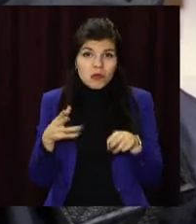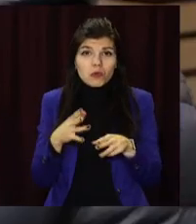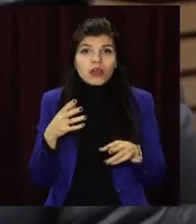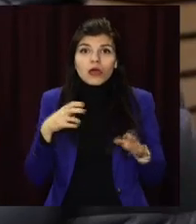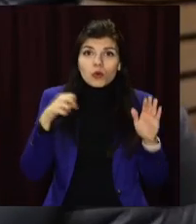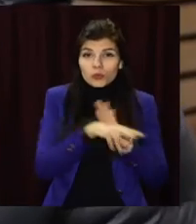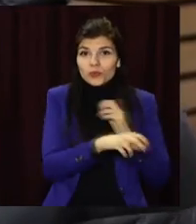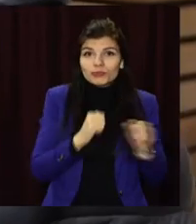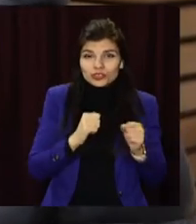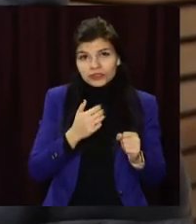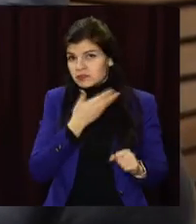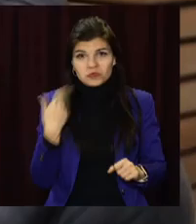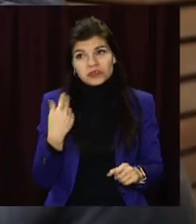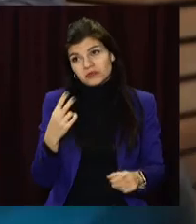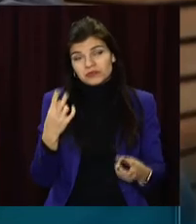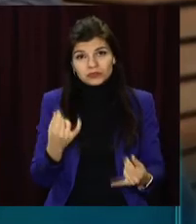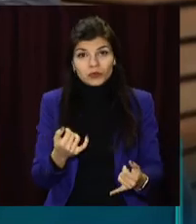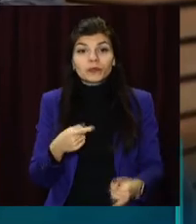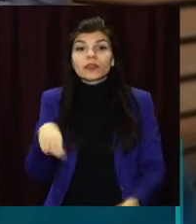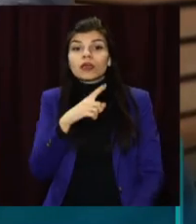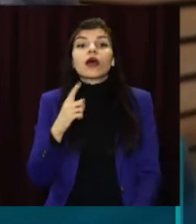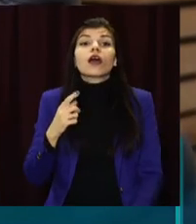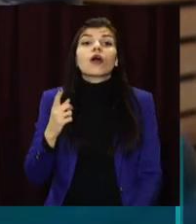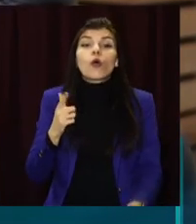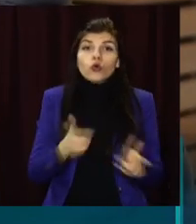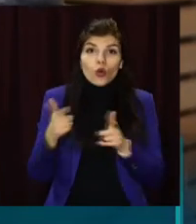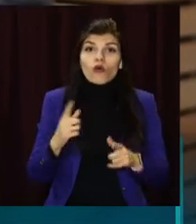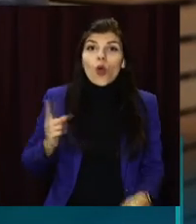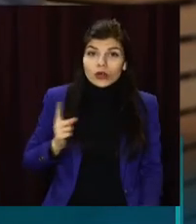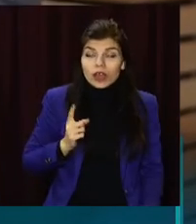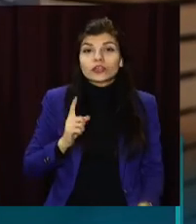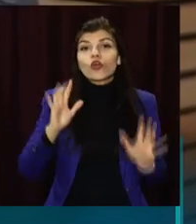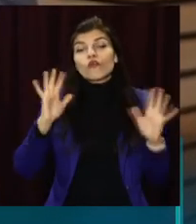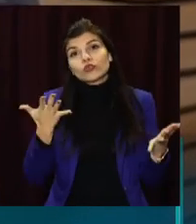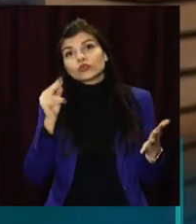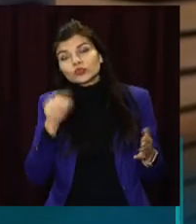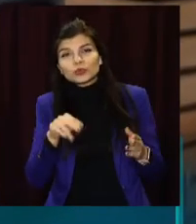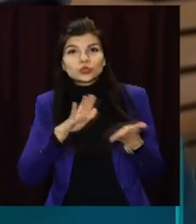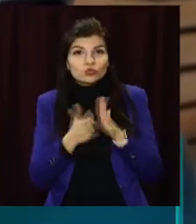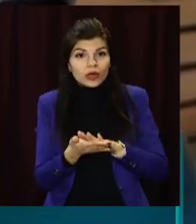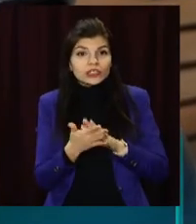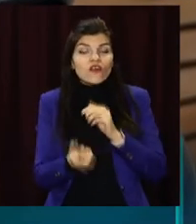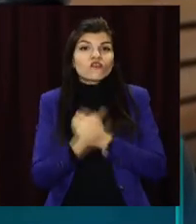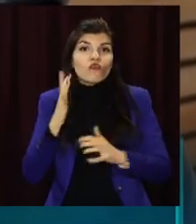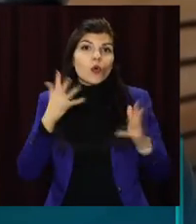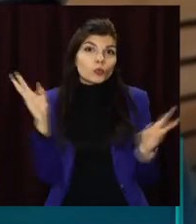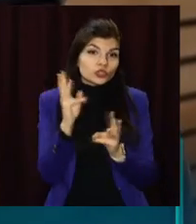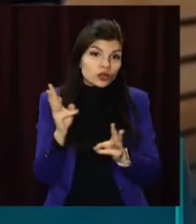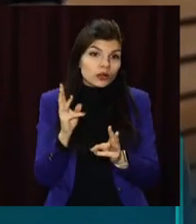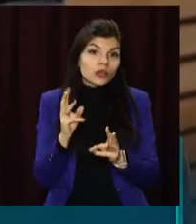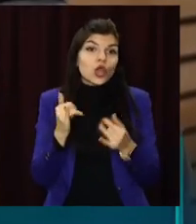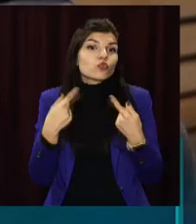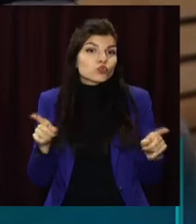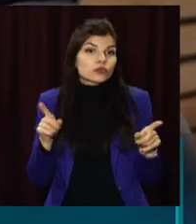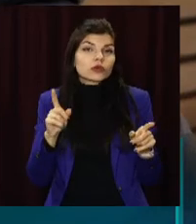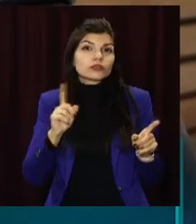перешкоди. Учення проводять для підготовки лічного составу охорони в чрезвичайних ситуаціях, в случаї виникнення пожежі